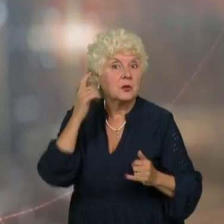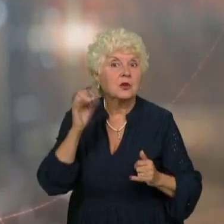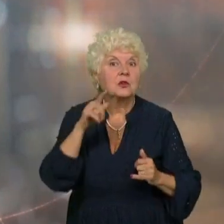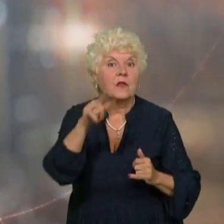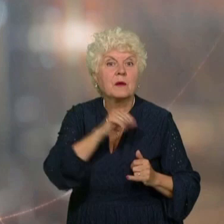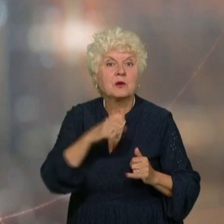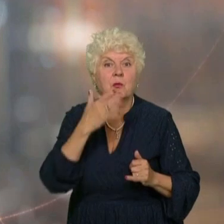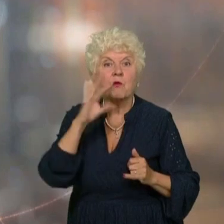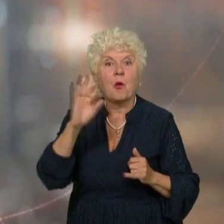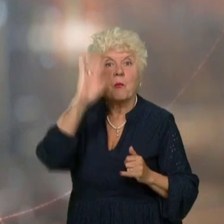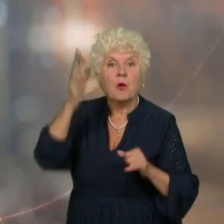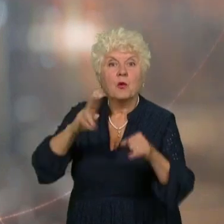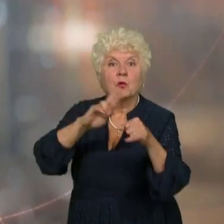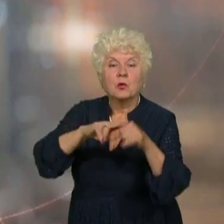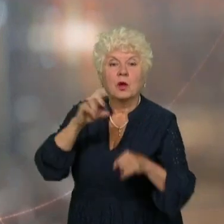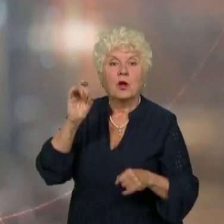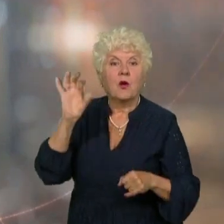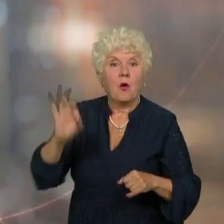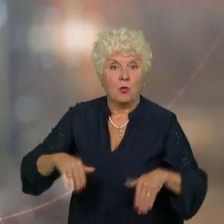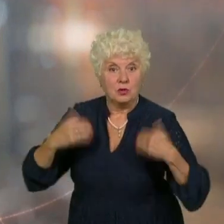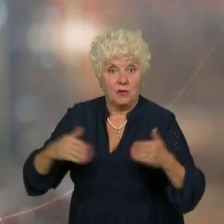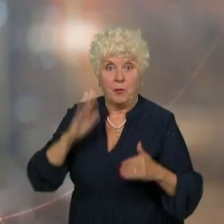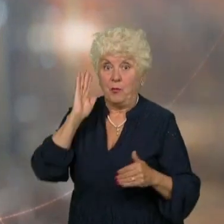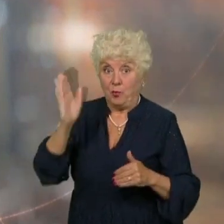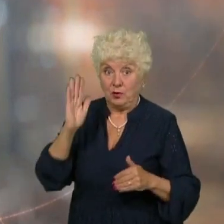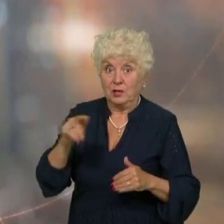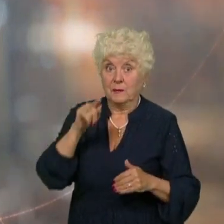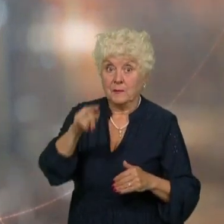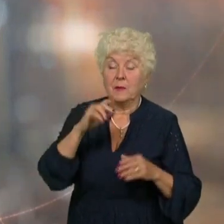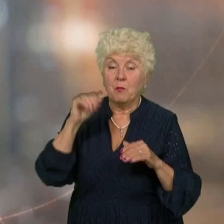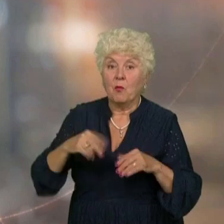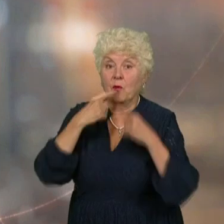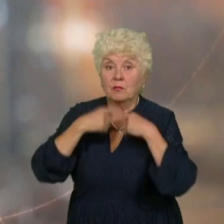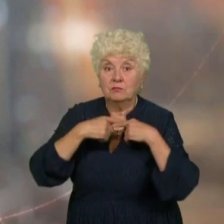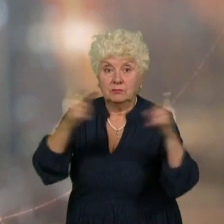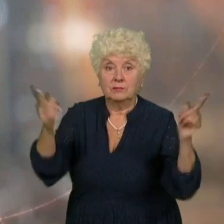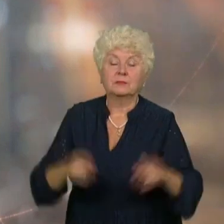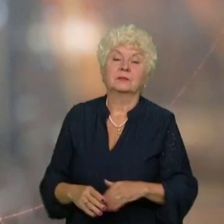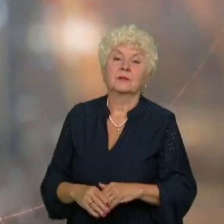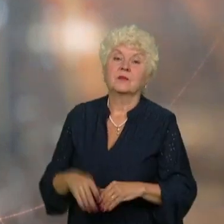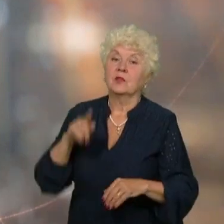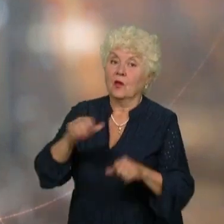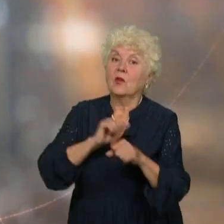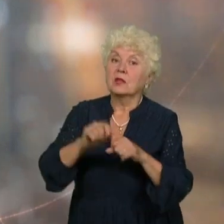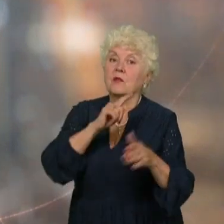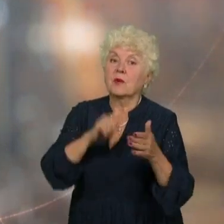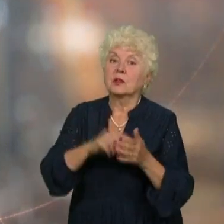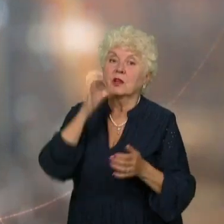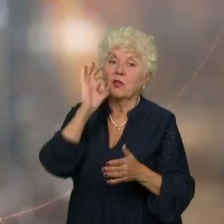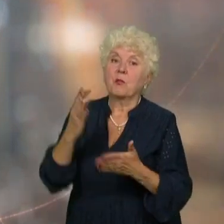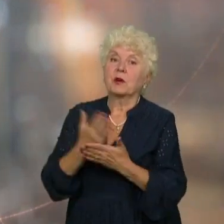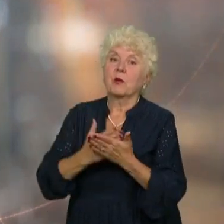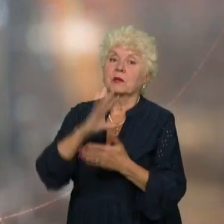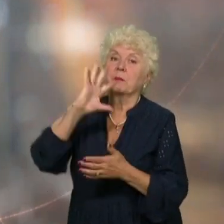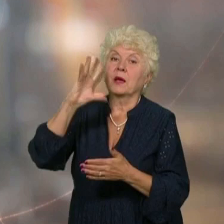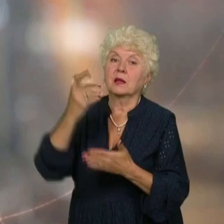mówi o Bogu który go uzdrowił a potem potem mógł to rozpowiadać I to jest właśnie dobry obraz